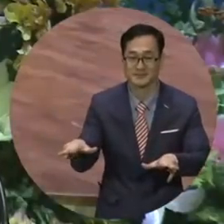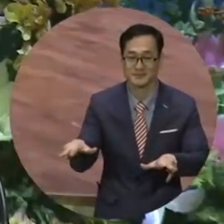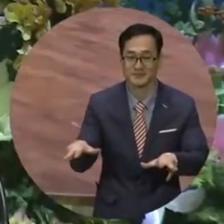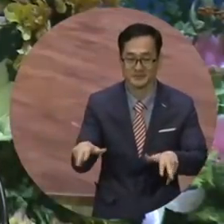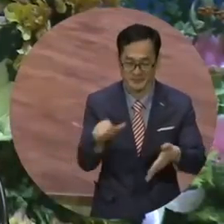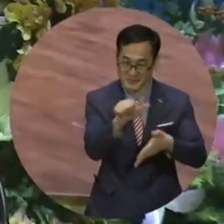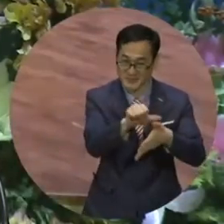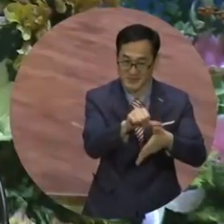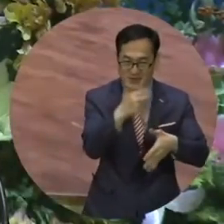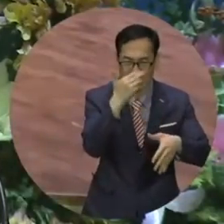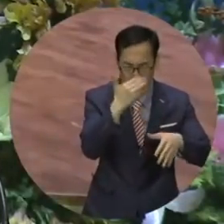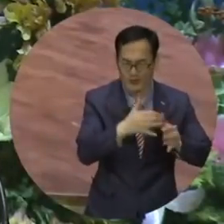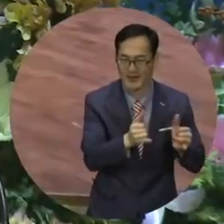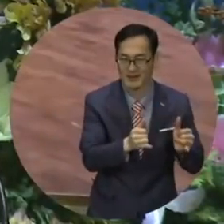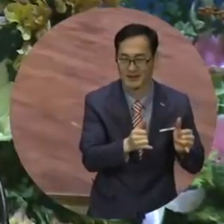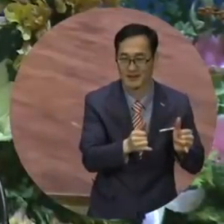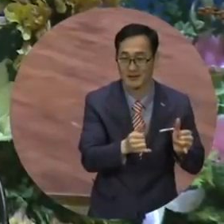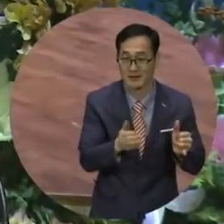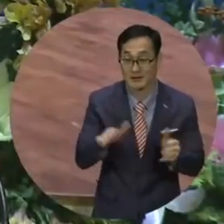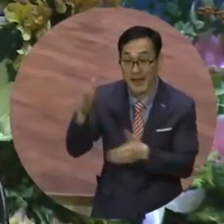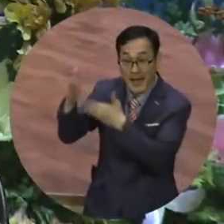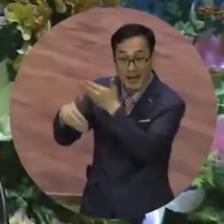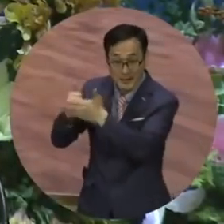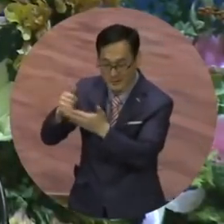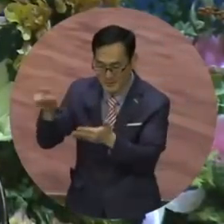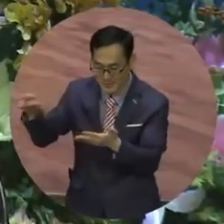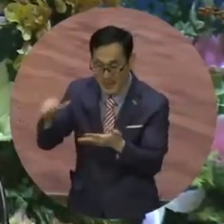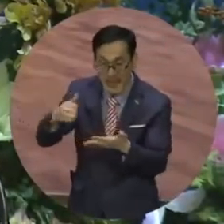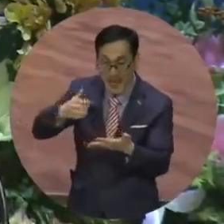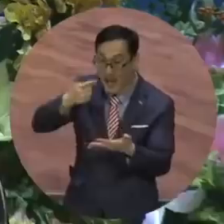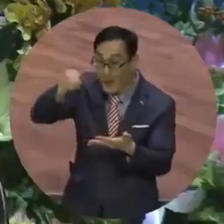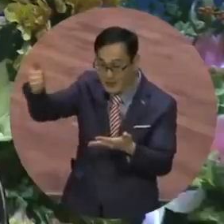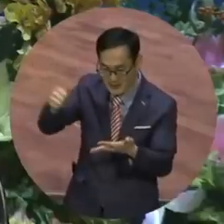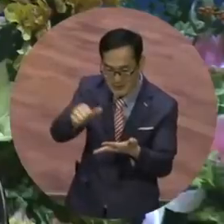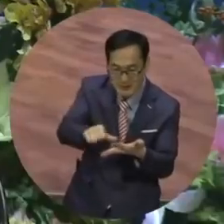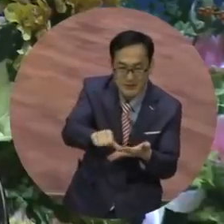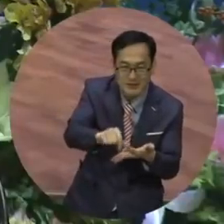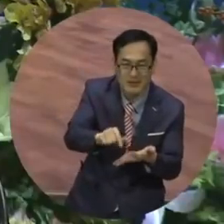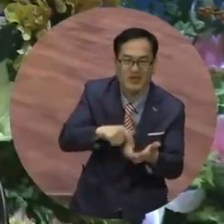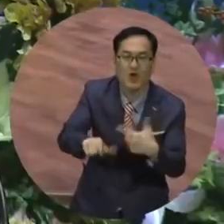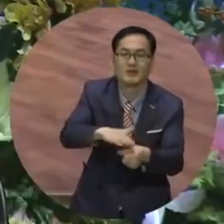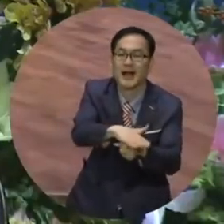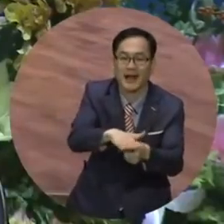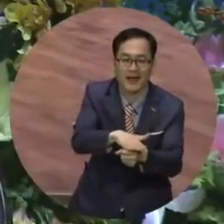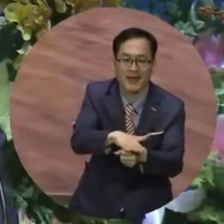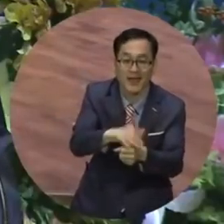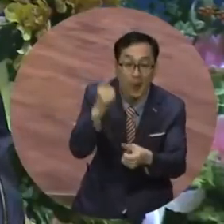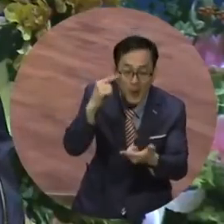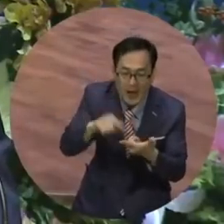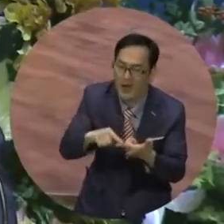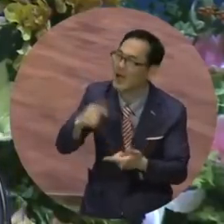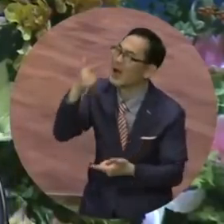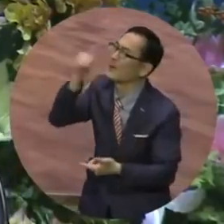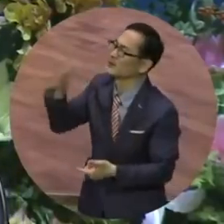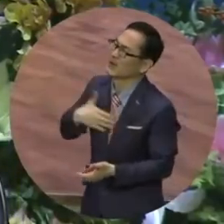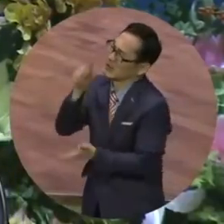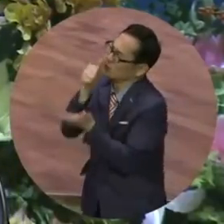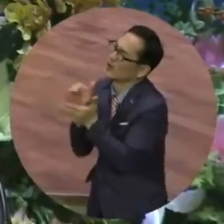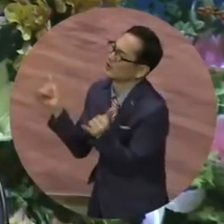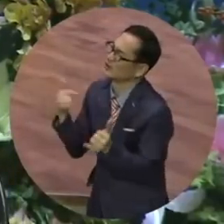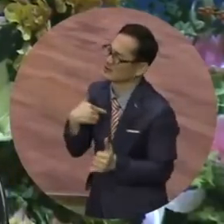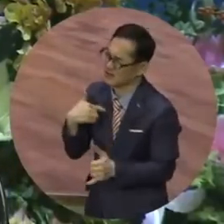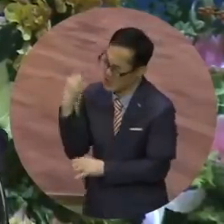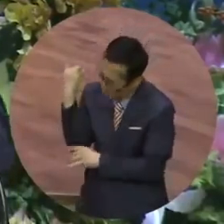하나님은 둘째 아들을 들어 사랑하신다. 나는 죄인입니다. 나는 감히 아버지를 아버지라 부를 수